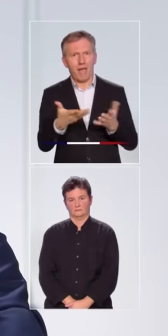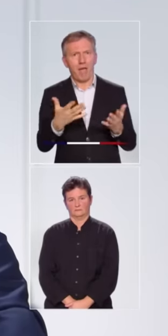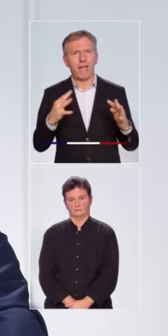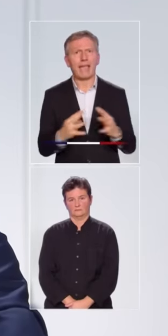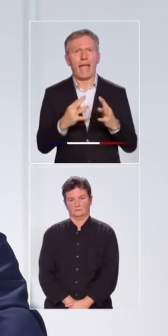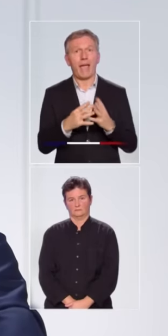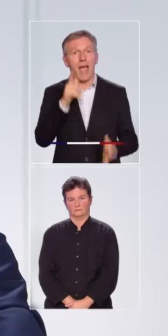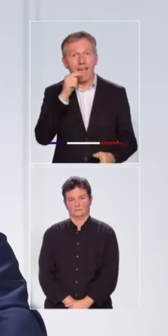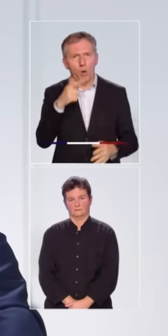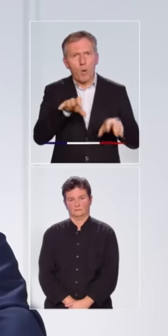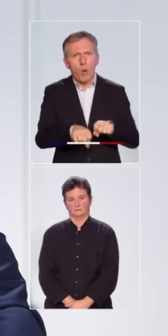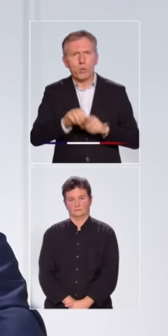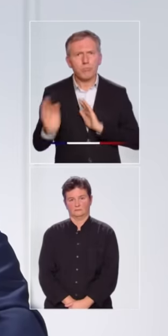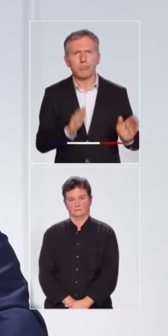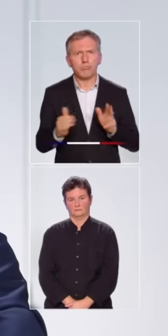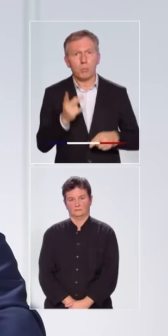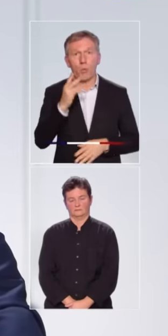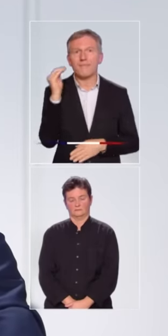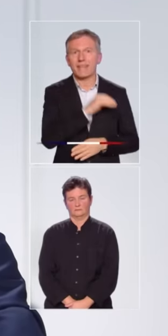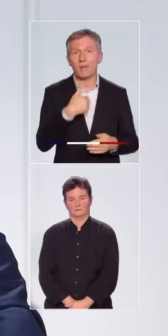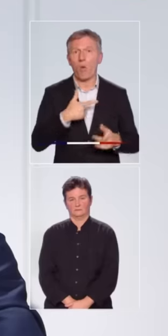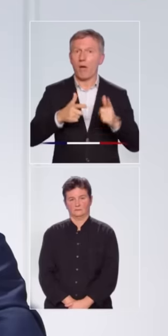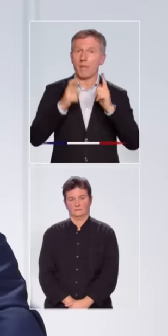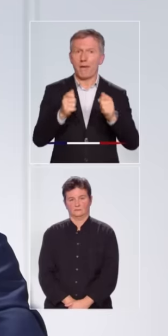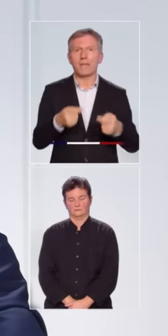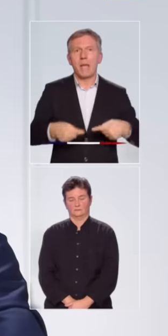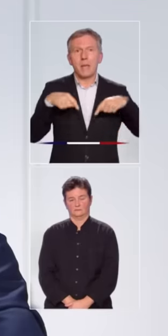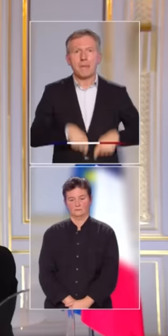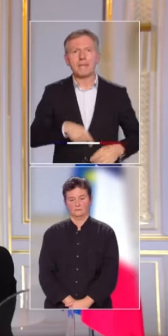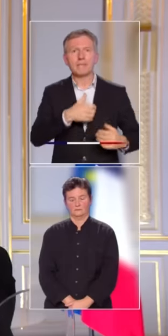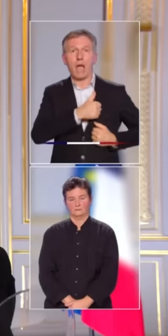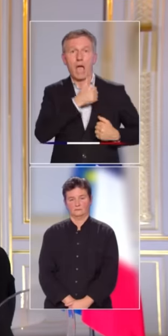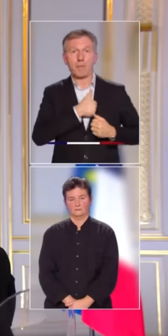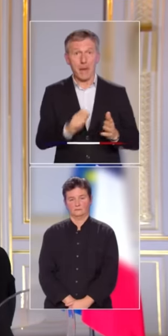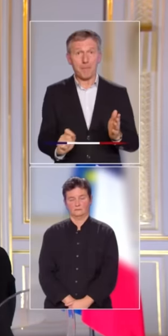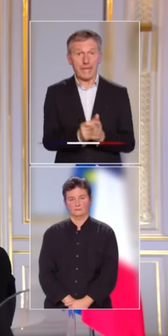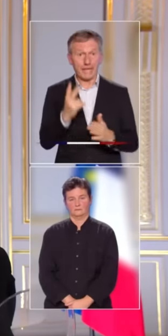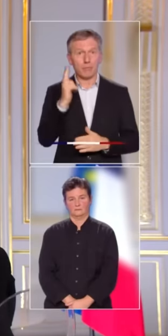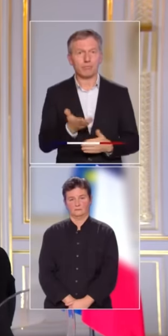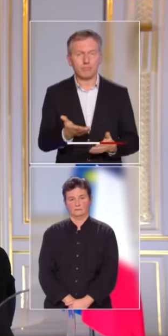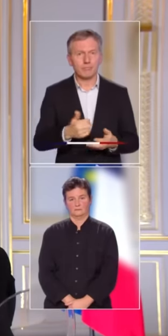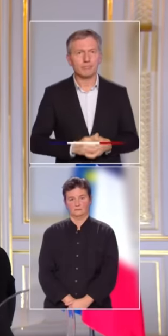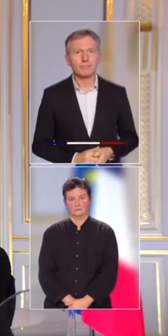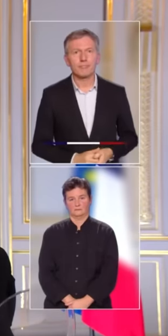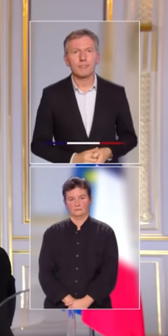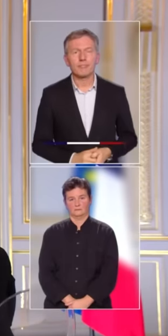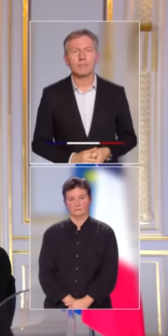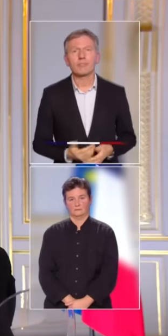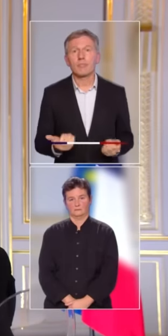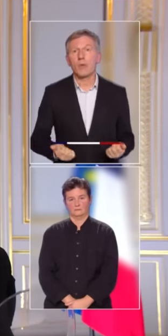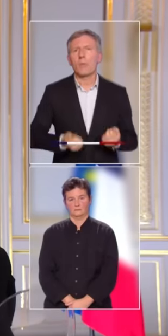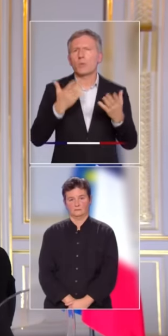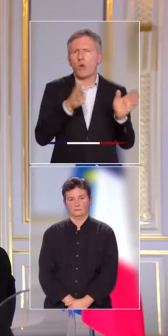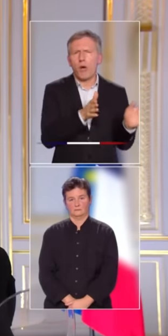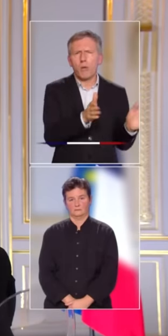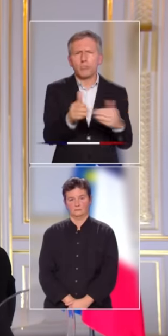produire davantage et produire plus vite. Et c'est le chantier que j'ai confié au ministre des Armées dès ce moment-là. Nous avons, sur plusieurs segments